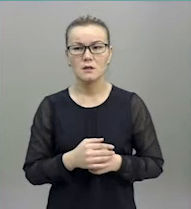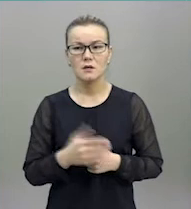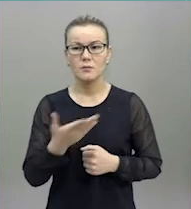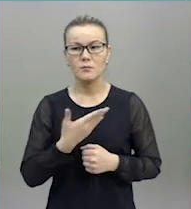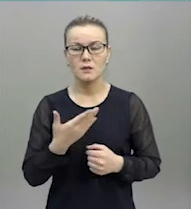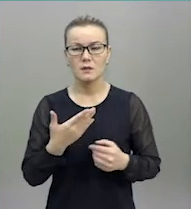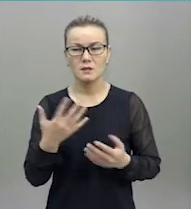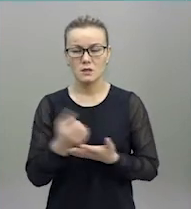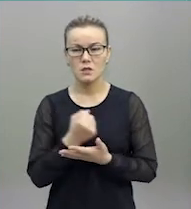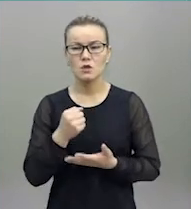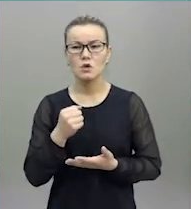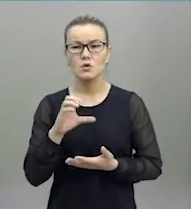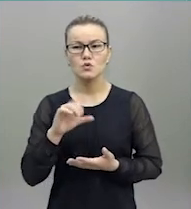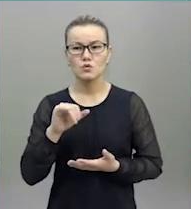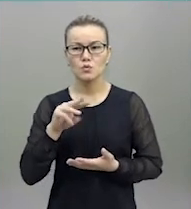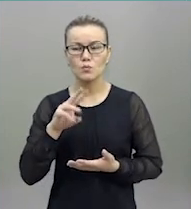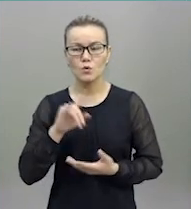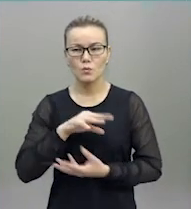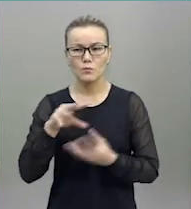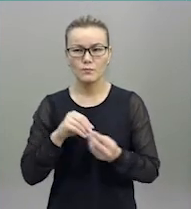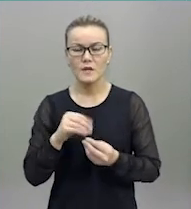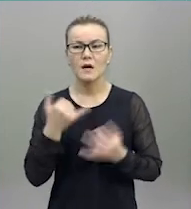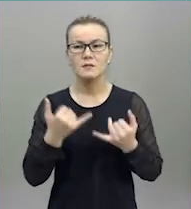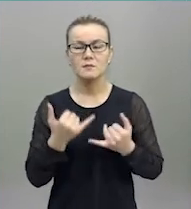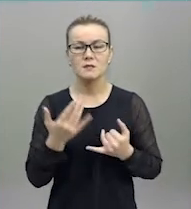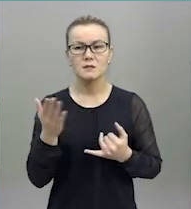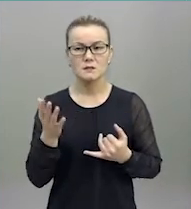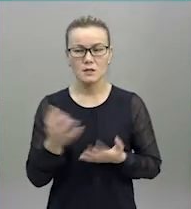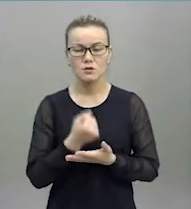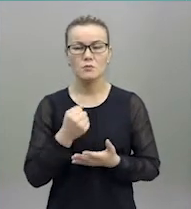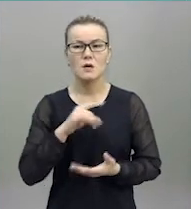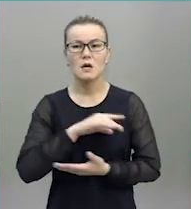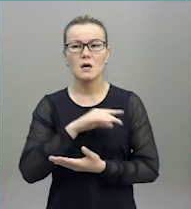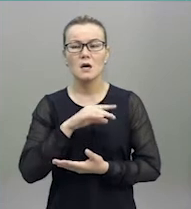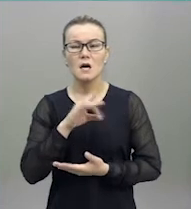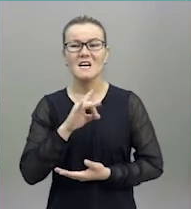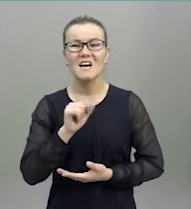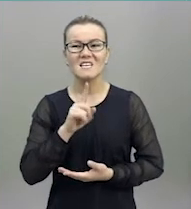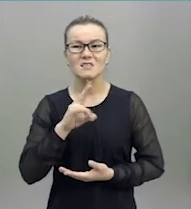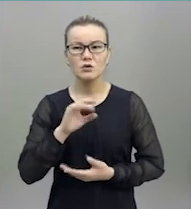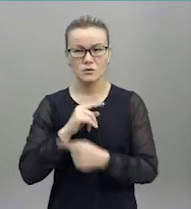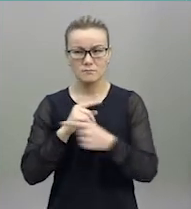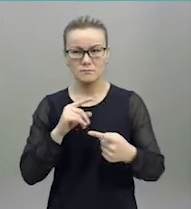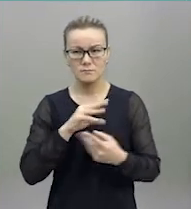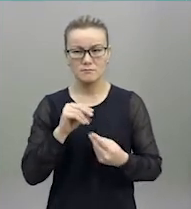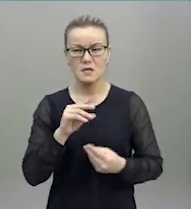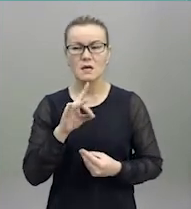сумму многочленов почему бы нам не найти разность многочленов нам даны два многочлена